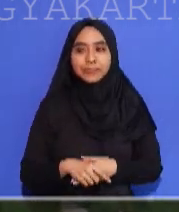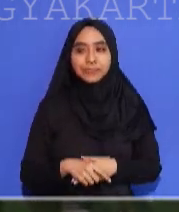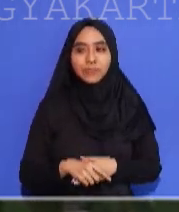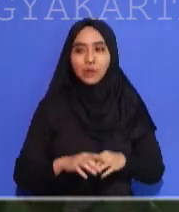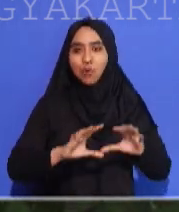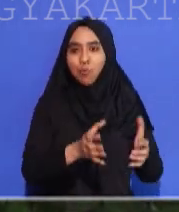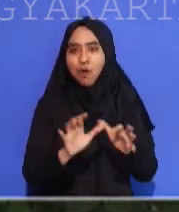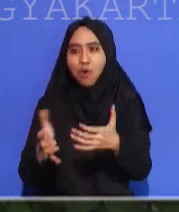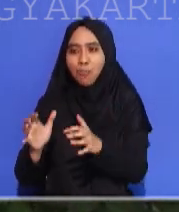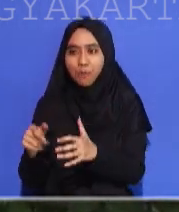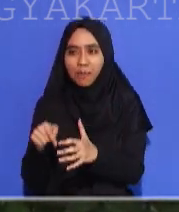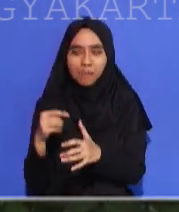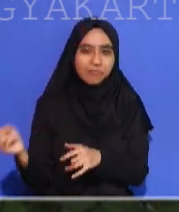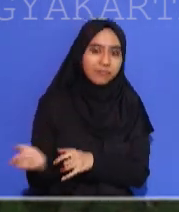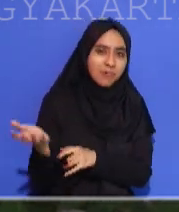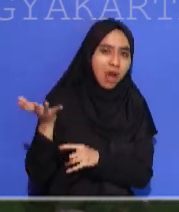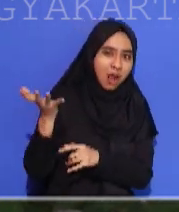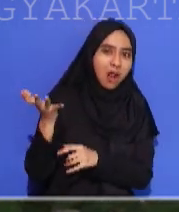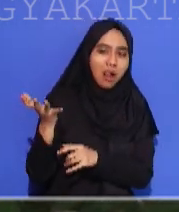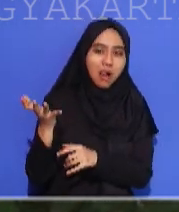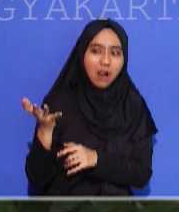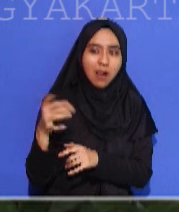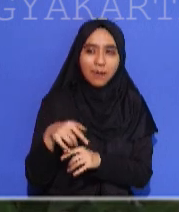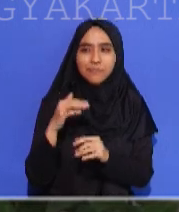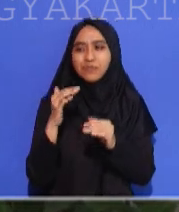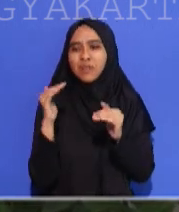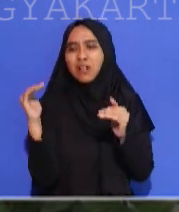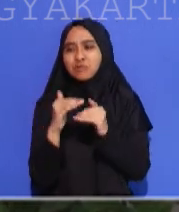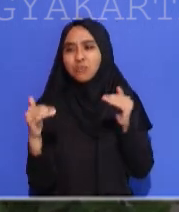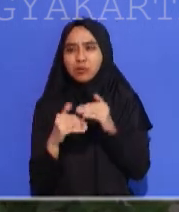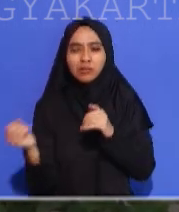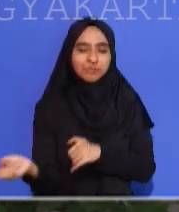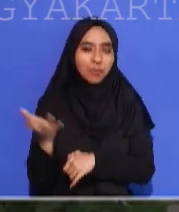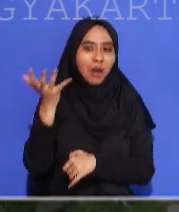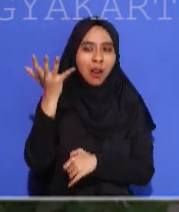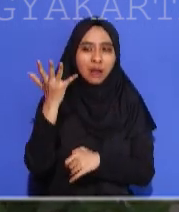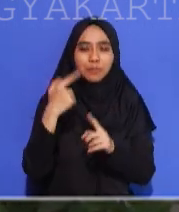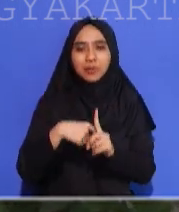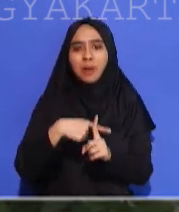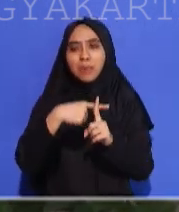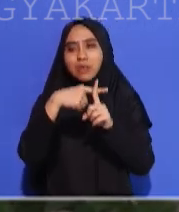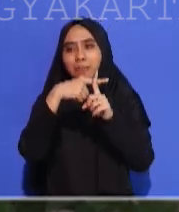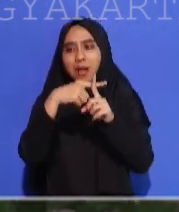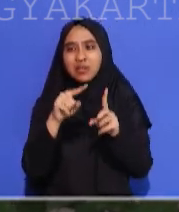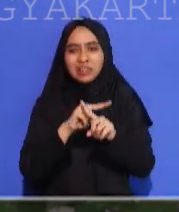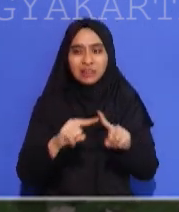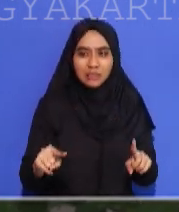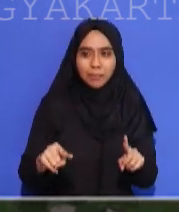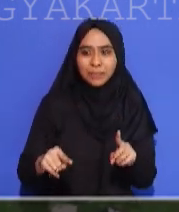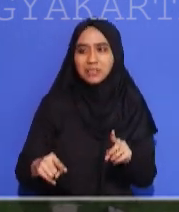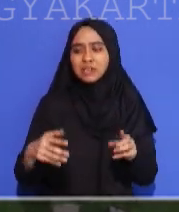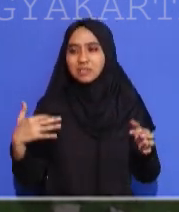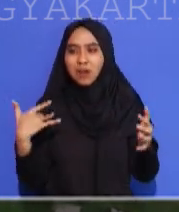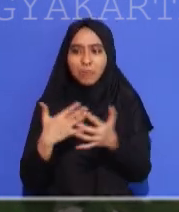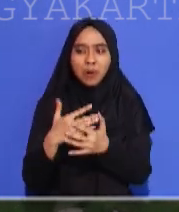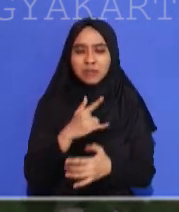mengalami kenaikan juga tarif angkutan mengalami kenaikan tetapi belum tentu selamanya akan seperti itu